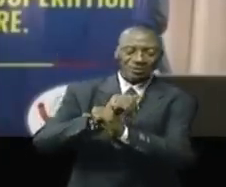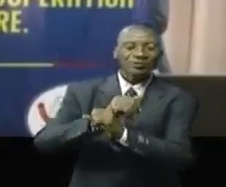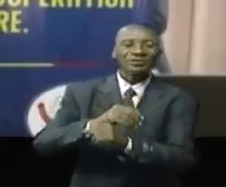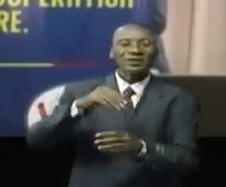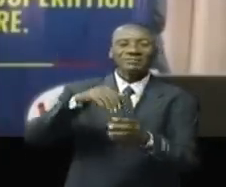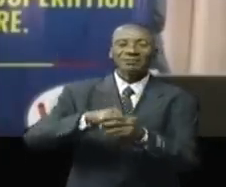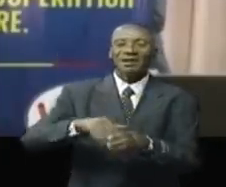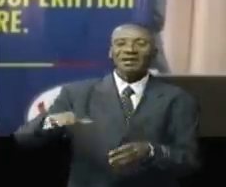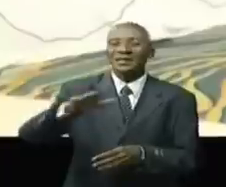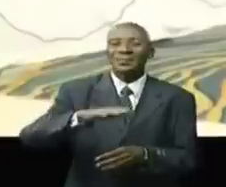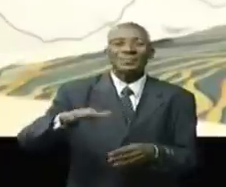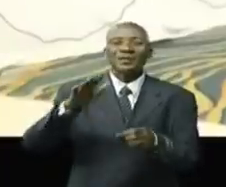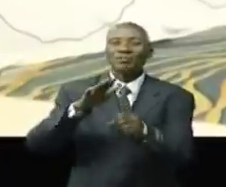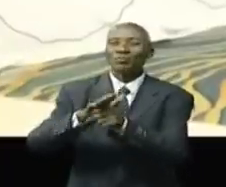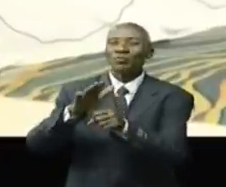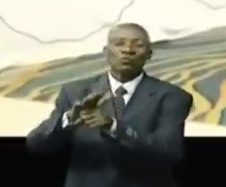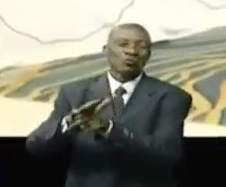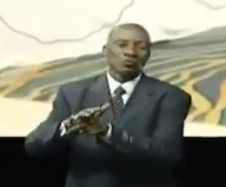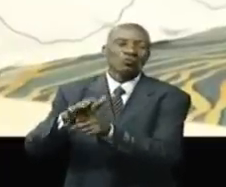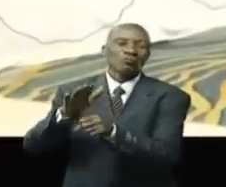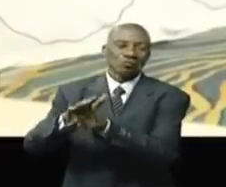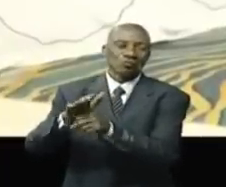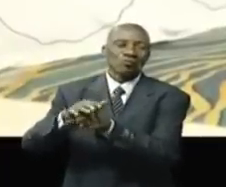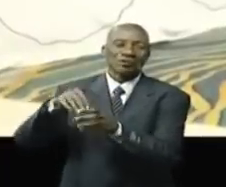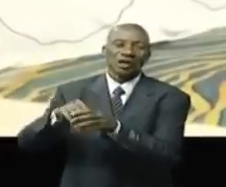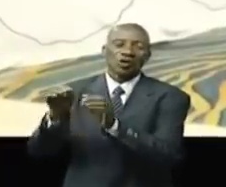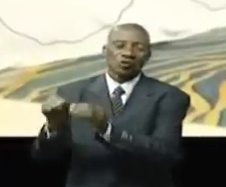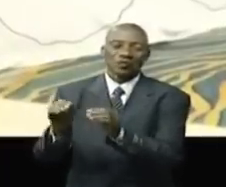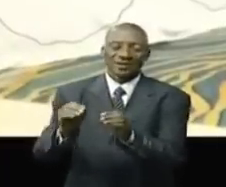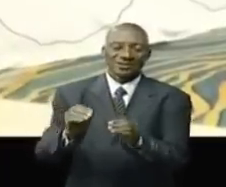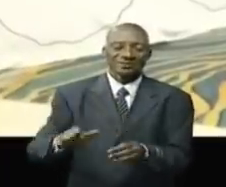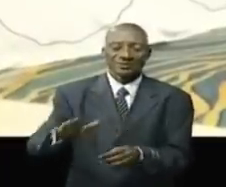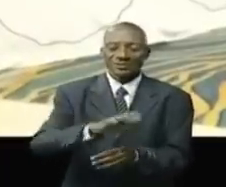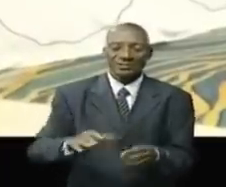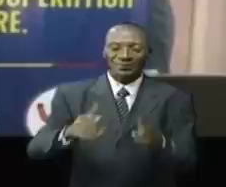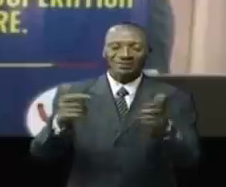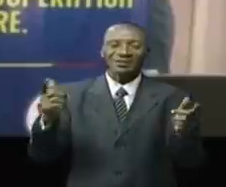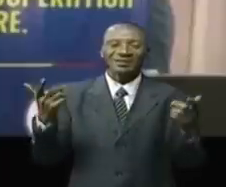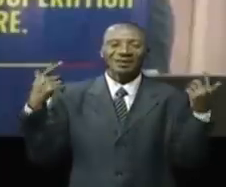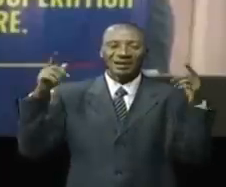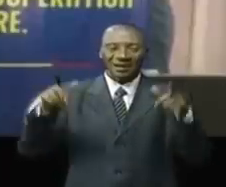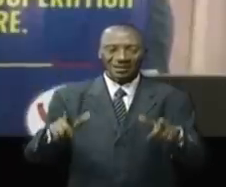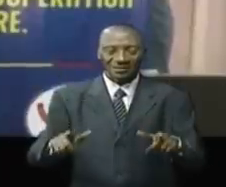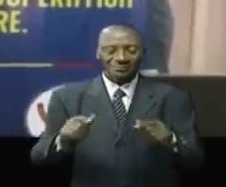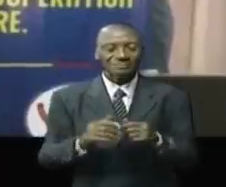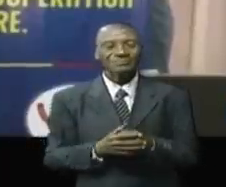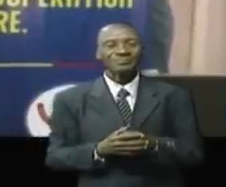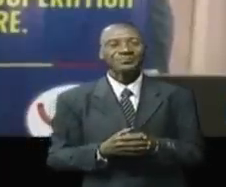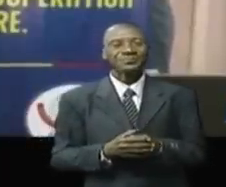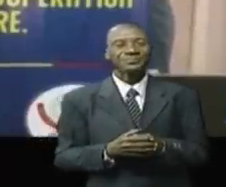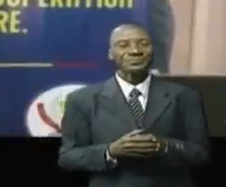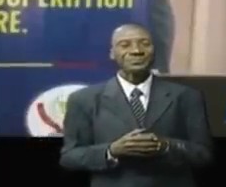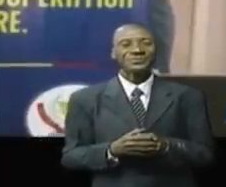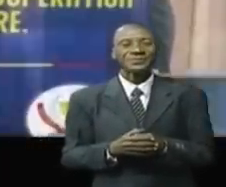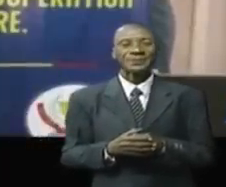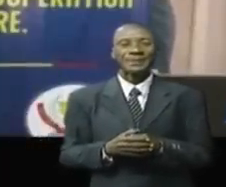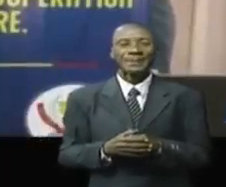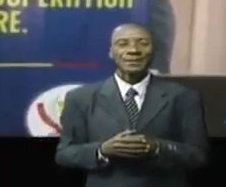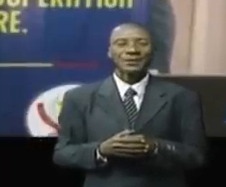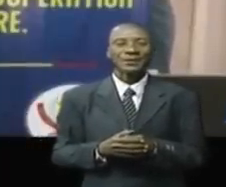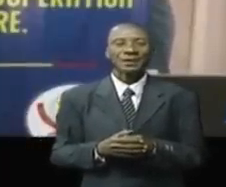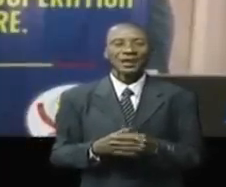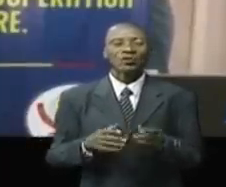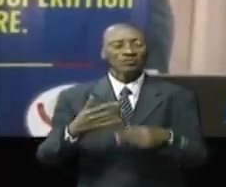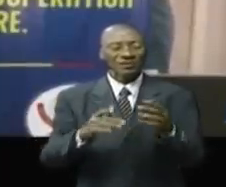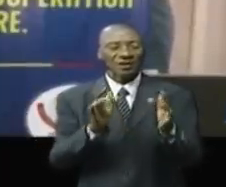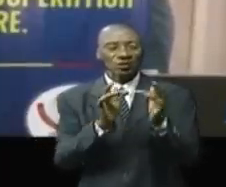qui composent cette organisation a débouché sur des recommandations. Désigner la dite autorité centrale comme point de contact